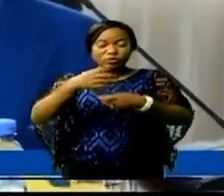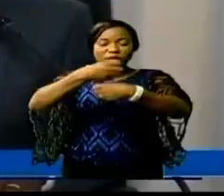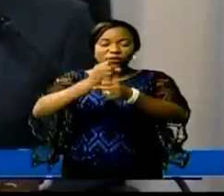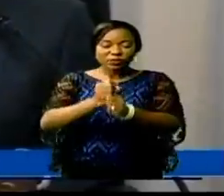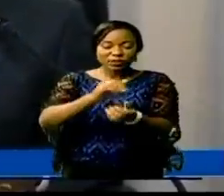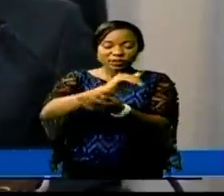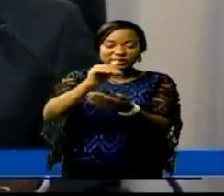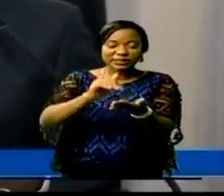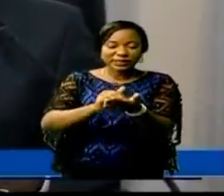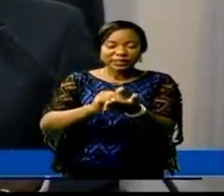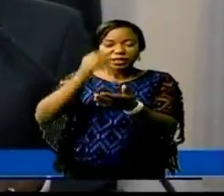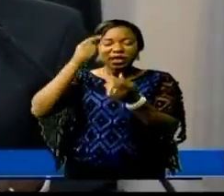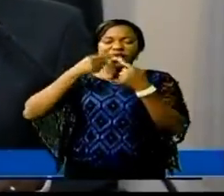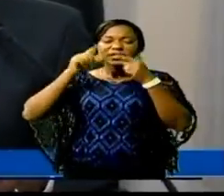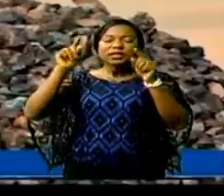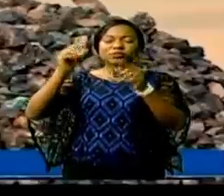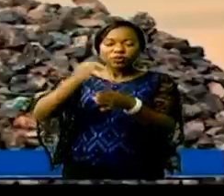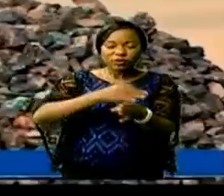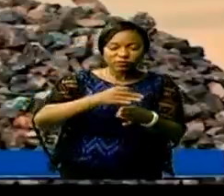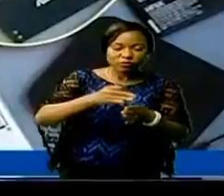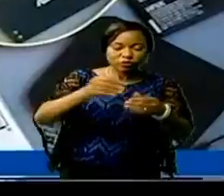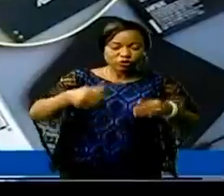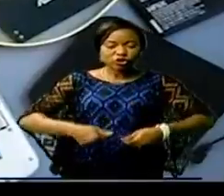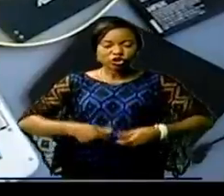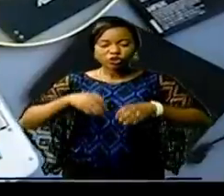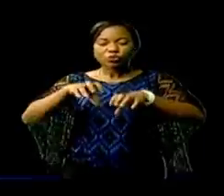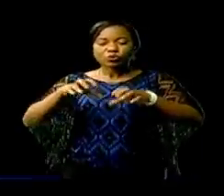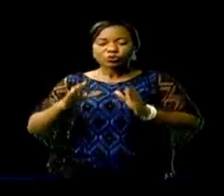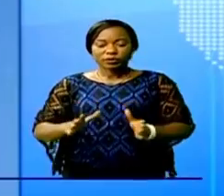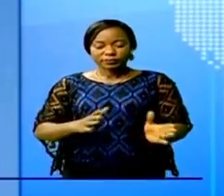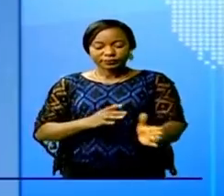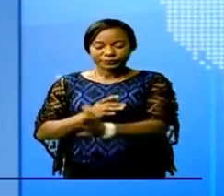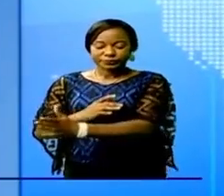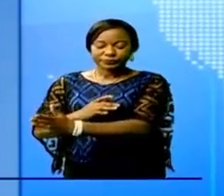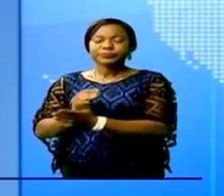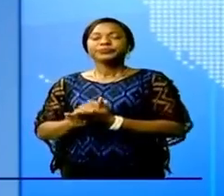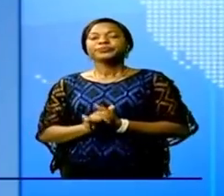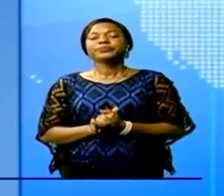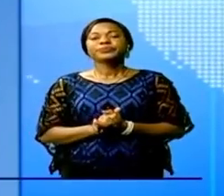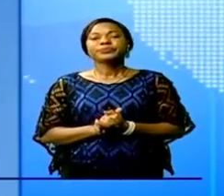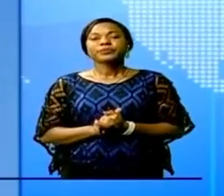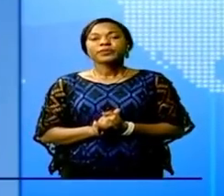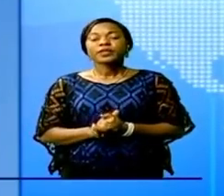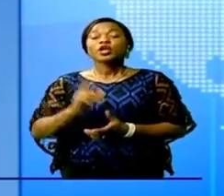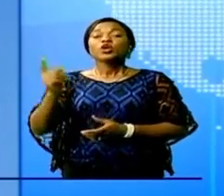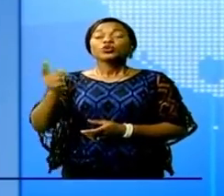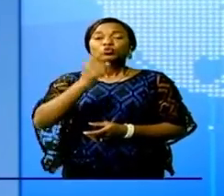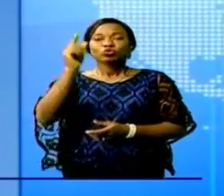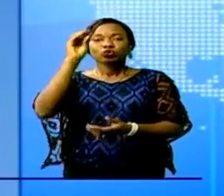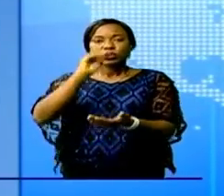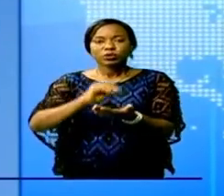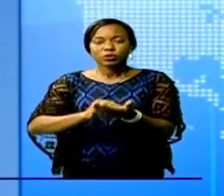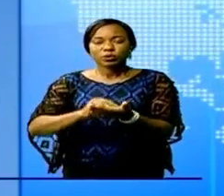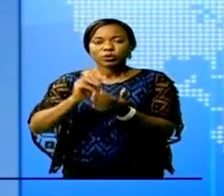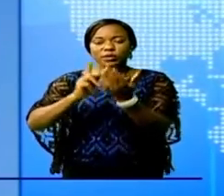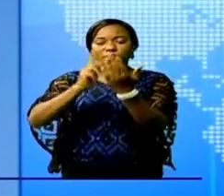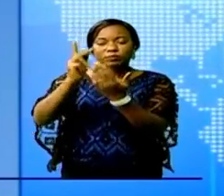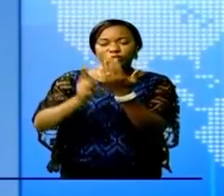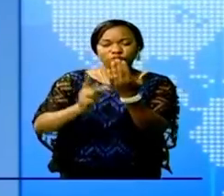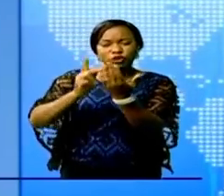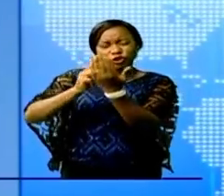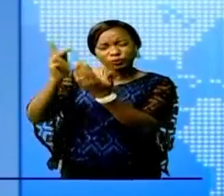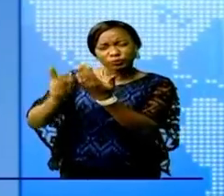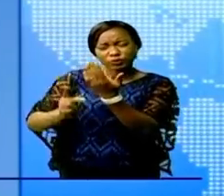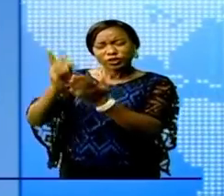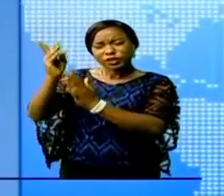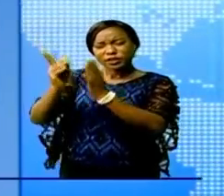centre d'excellence pour la formation des jeunes Congolais. Toujours de projets qui visent